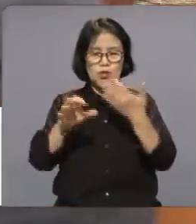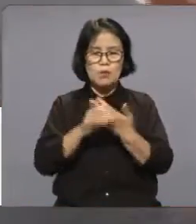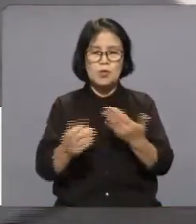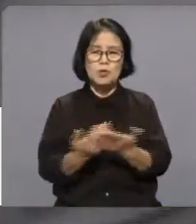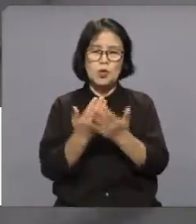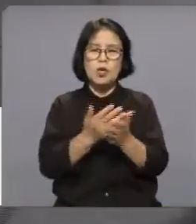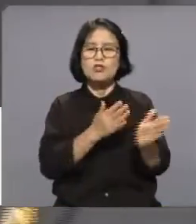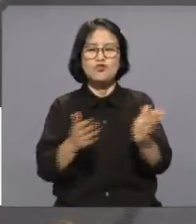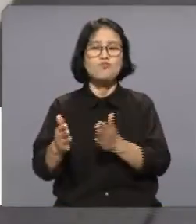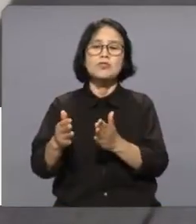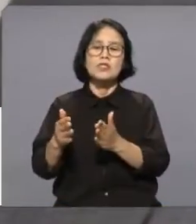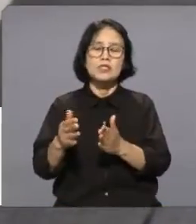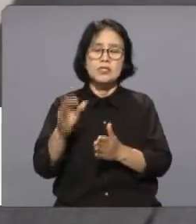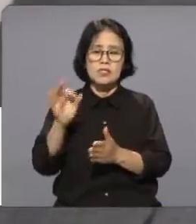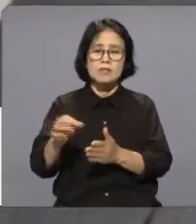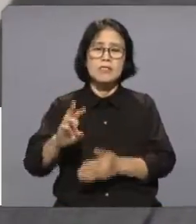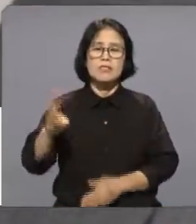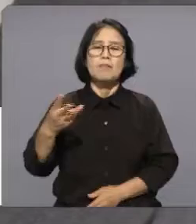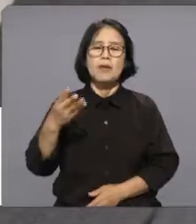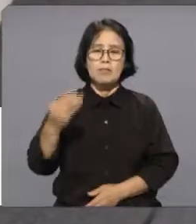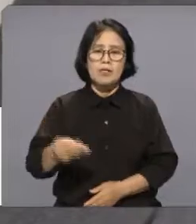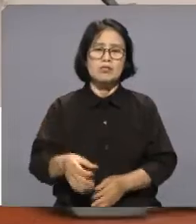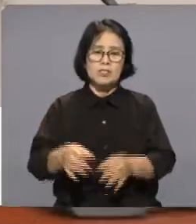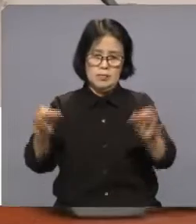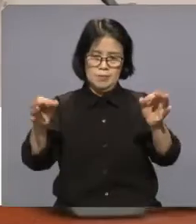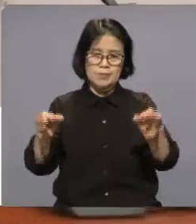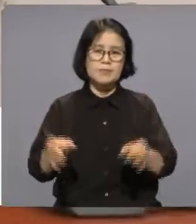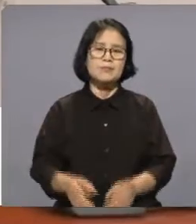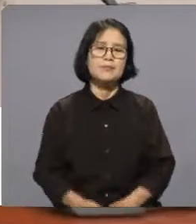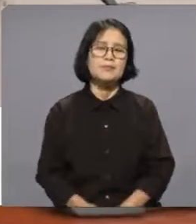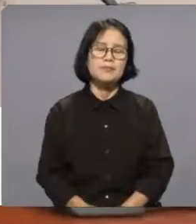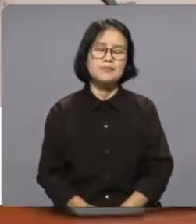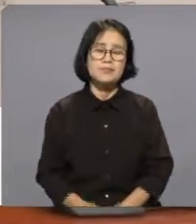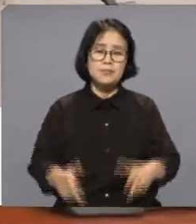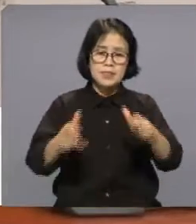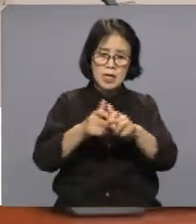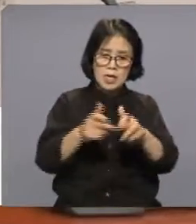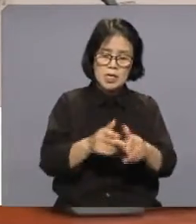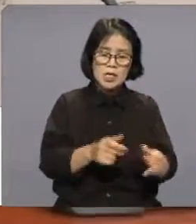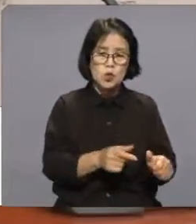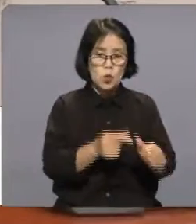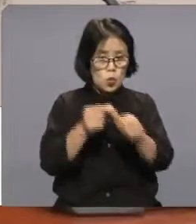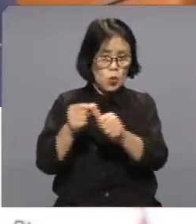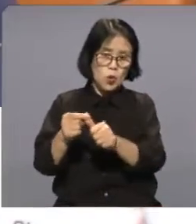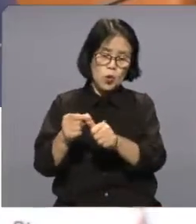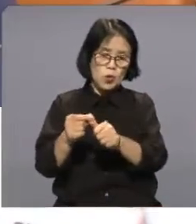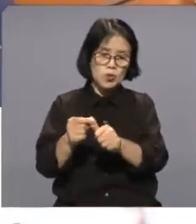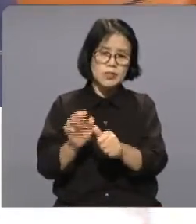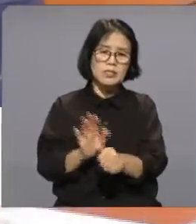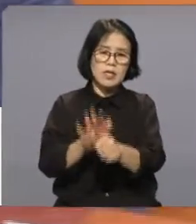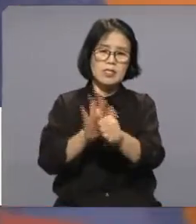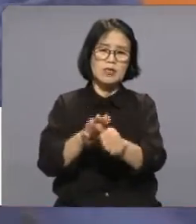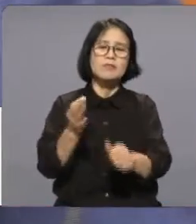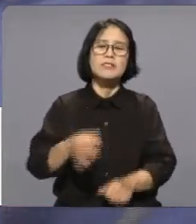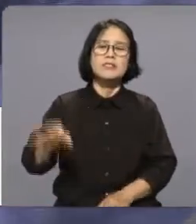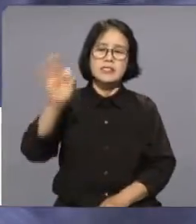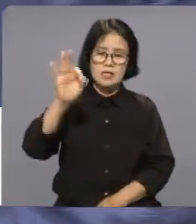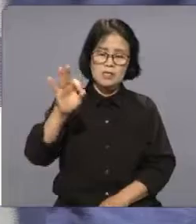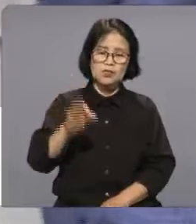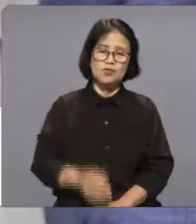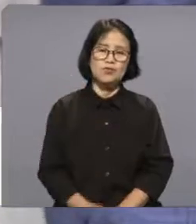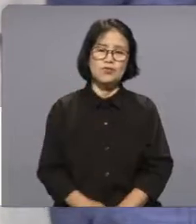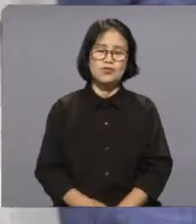준비금 명목으로 300만원을 지급하기로 했습니다 장애인의 대해선 고용 장려금 을 인상하고